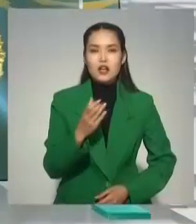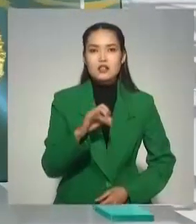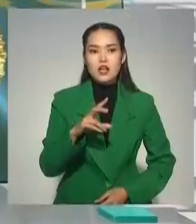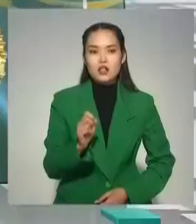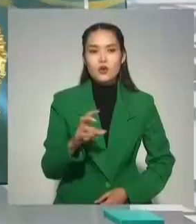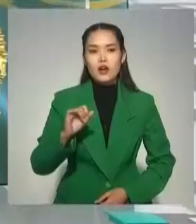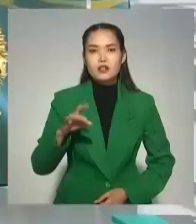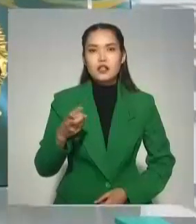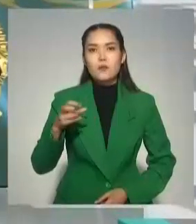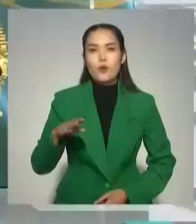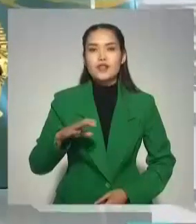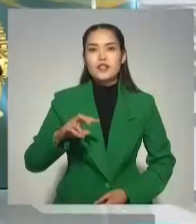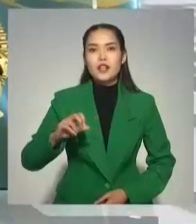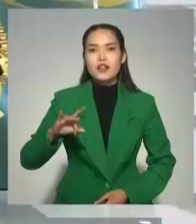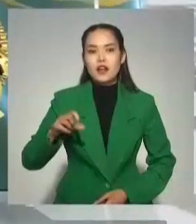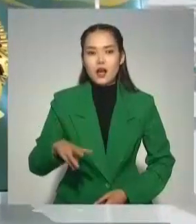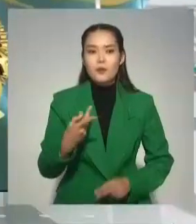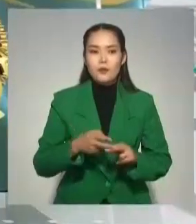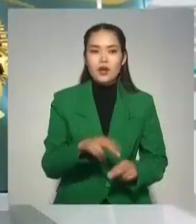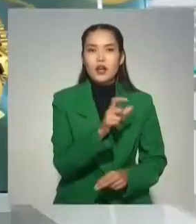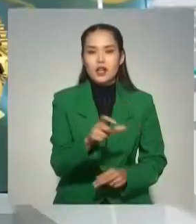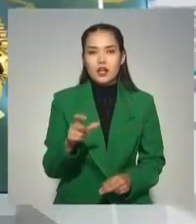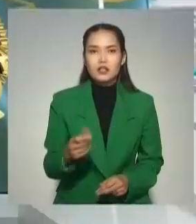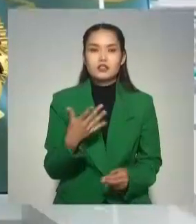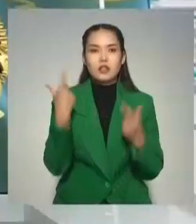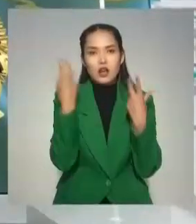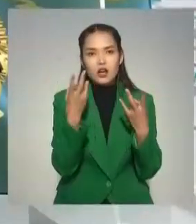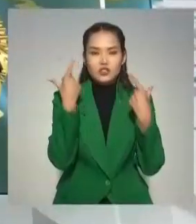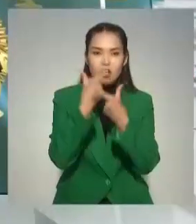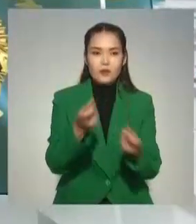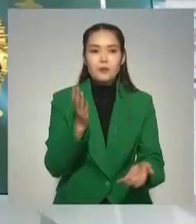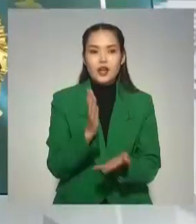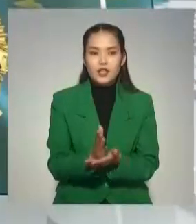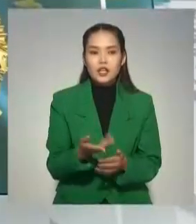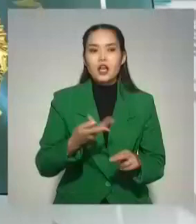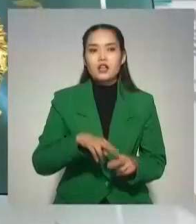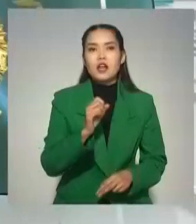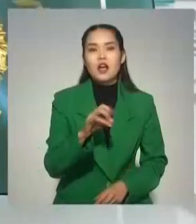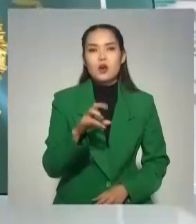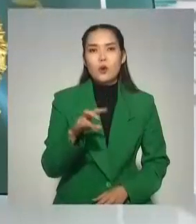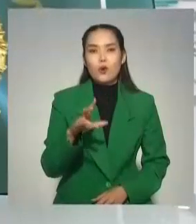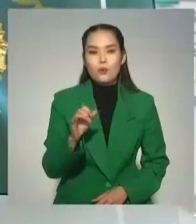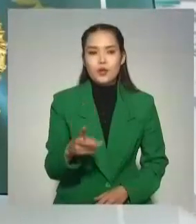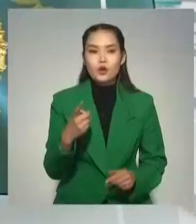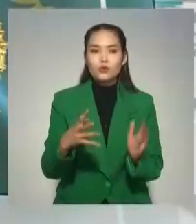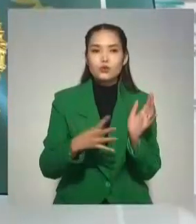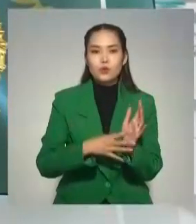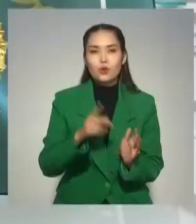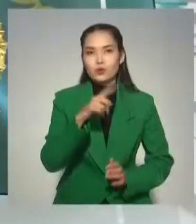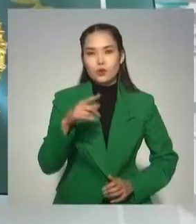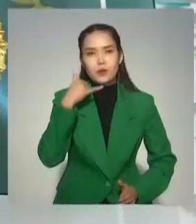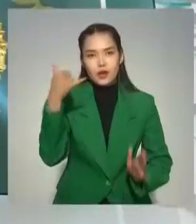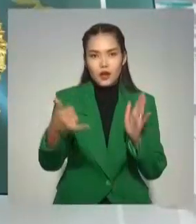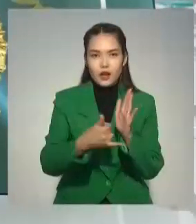бот Telegram каналы. Мұнда сайлау құқы бар азаматқа қажетті ақпарат жетерлік. Сондай-ақ Ай көмек бірыңғай байланыс орталығының 109 нөміріне